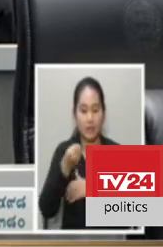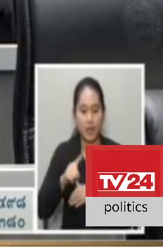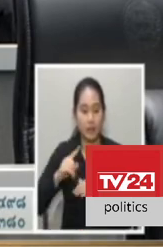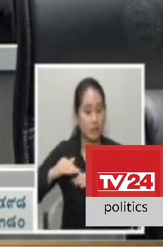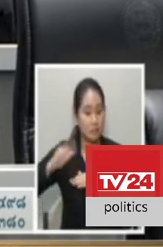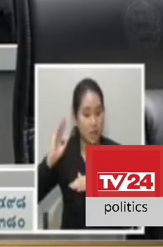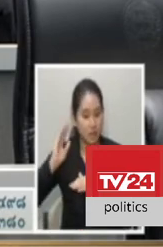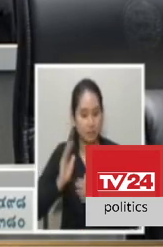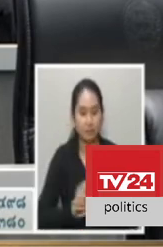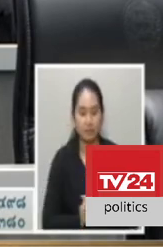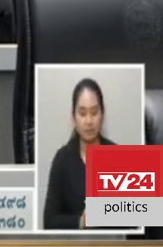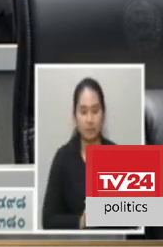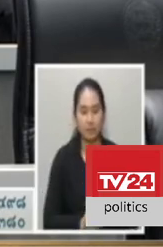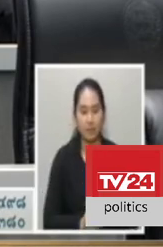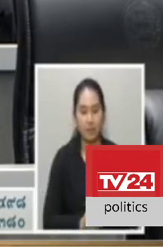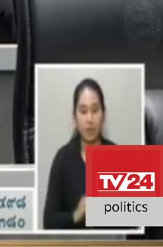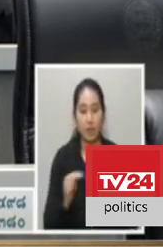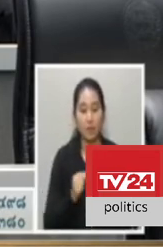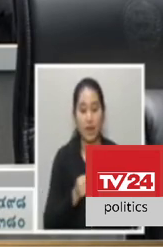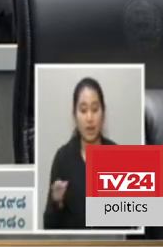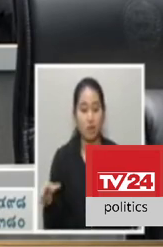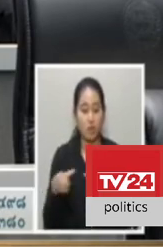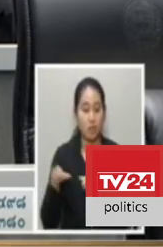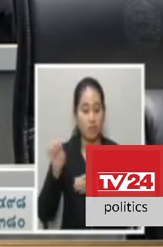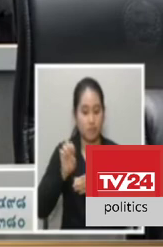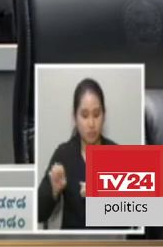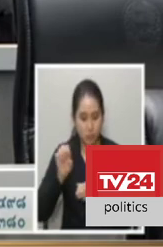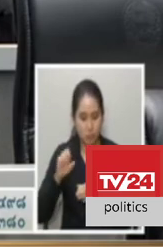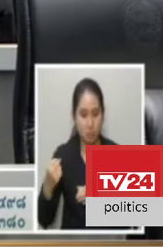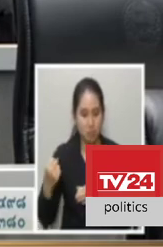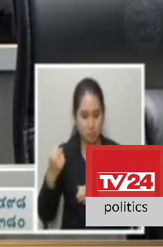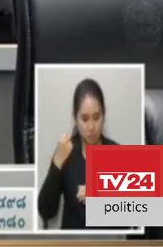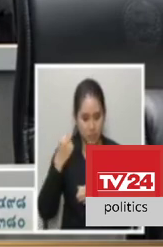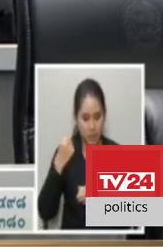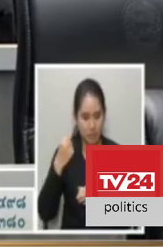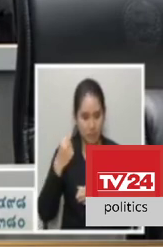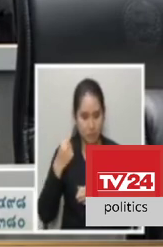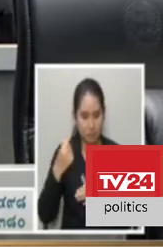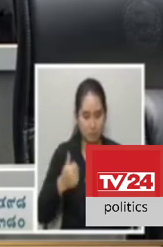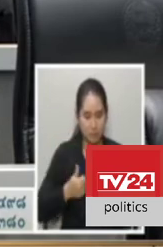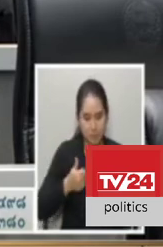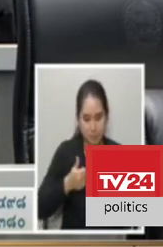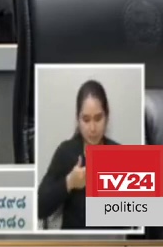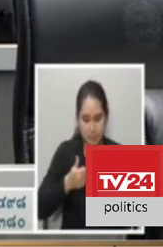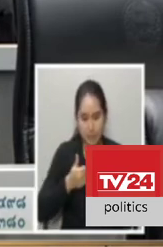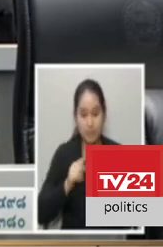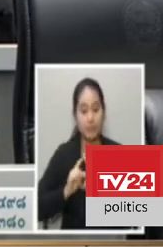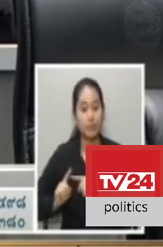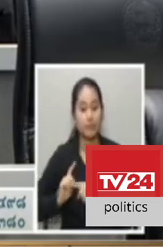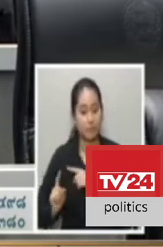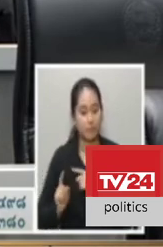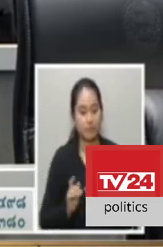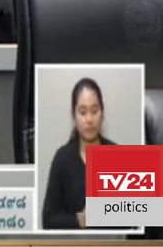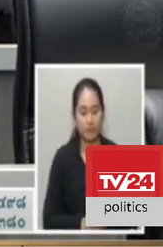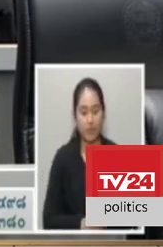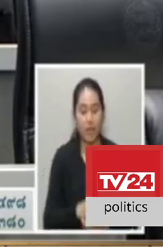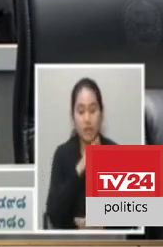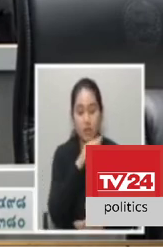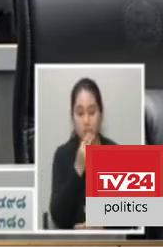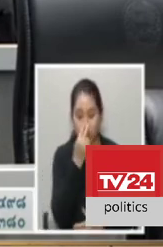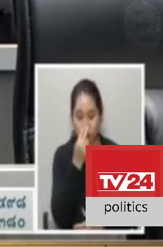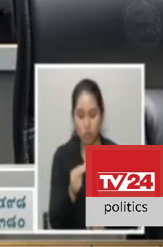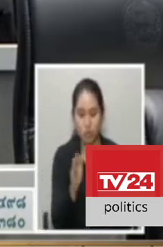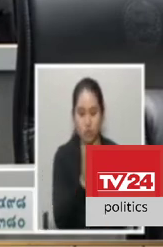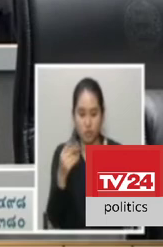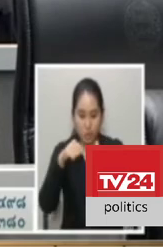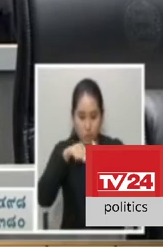แน่นอนว่าย่อมทำให้สหภาพยุโรปมีพลังต่อรองที่สูงกว่าไทยแน่นอนแต่ถ้าเราดูในรายละเอียดจะเ